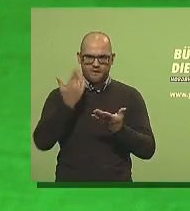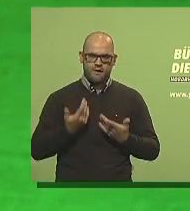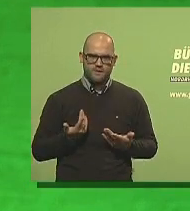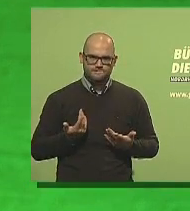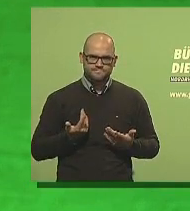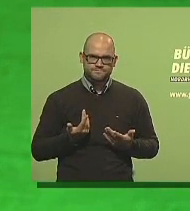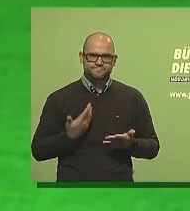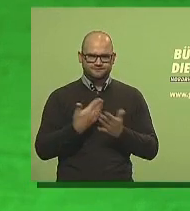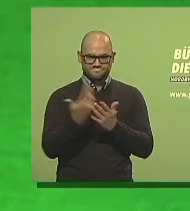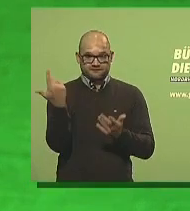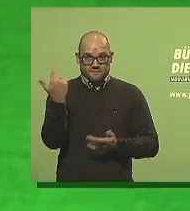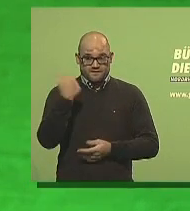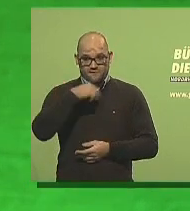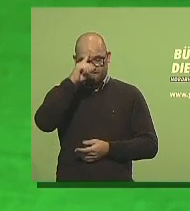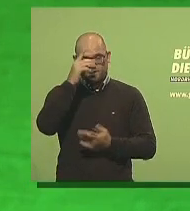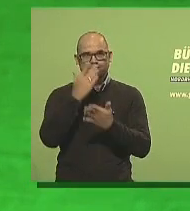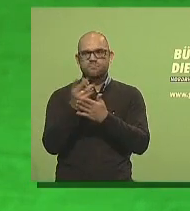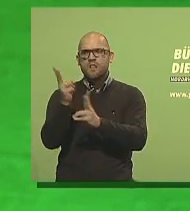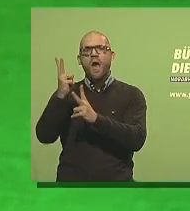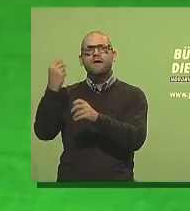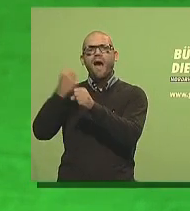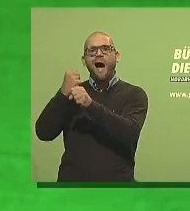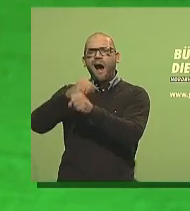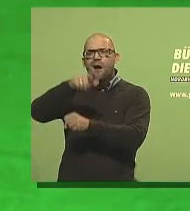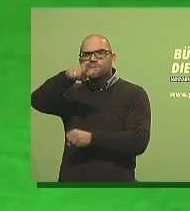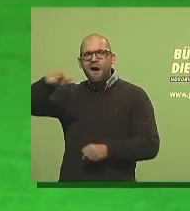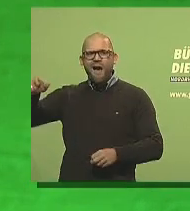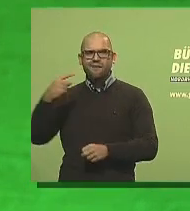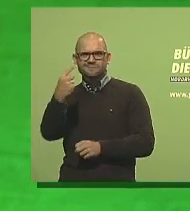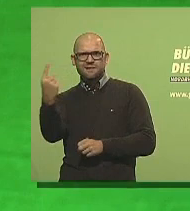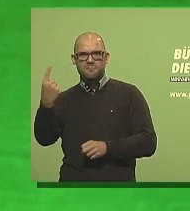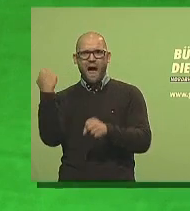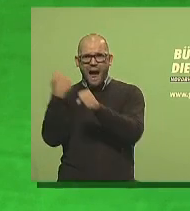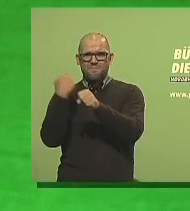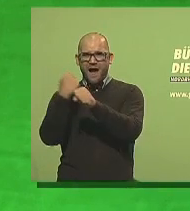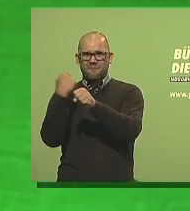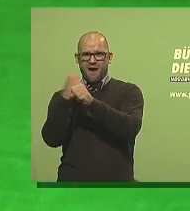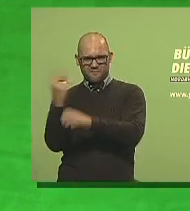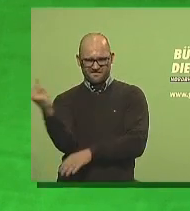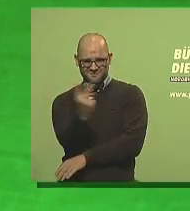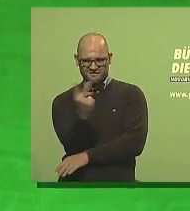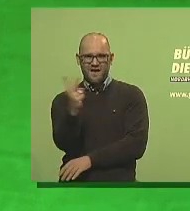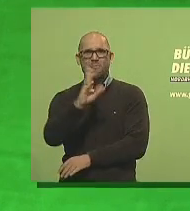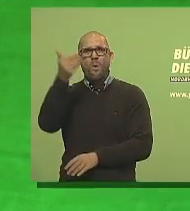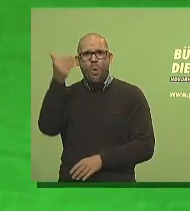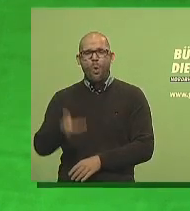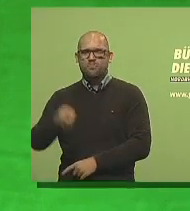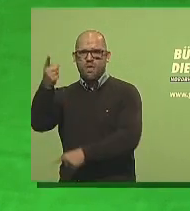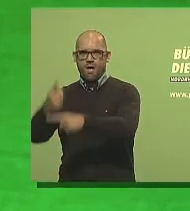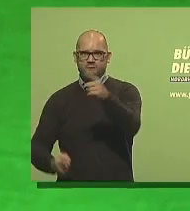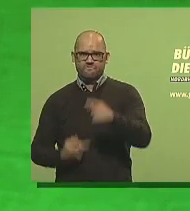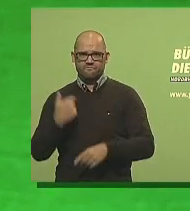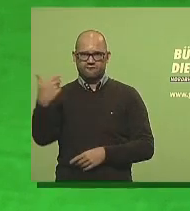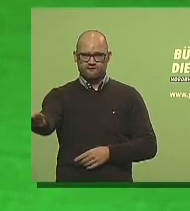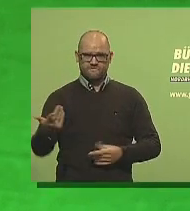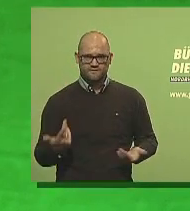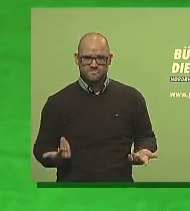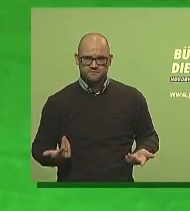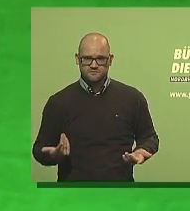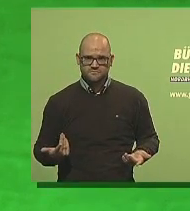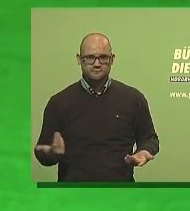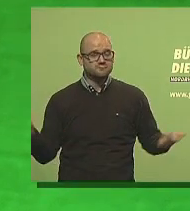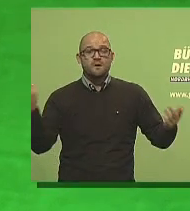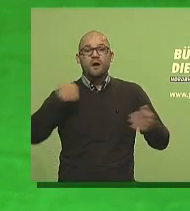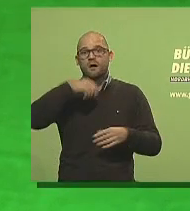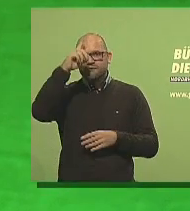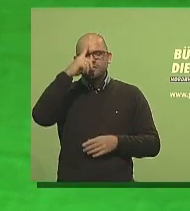wissen, wie es dem Leiharbeiter geht, der für dieselbe Arbeit nur den halben Lohn bekommt, weil wir wissen, wie es ist, mit super Noten und 20